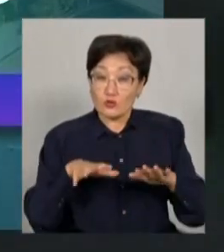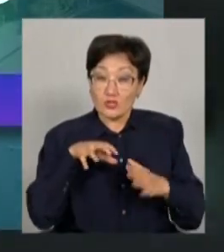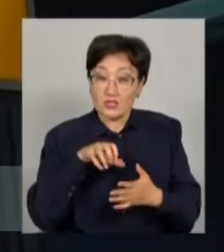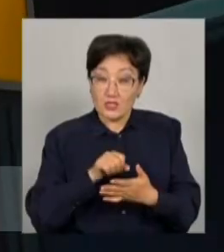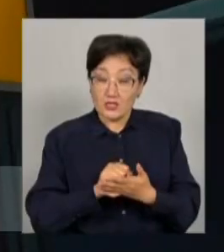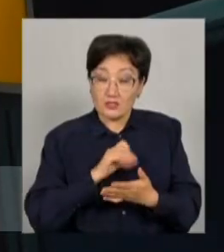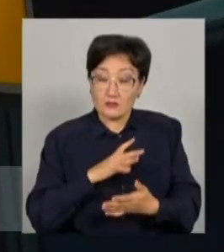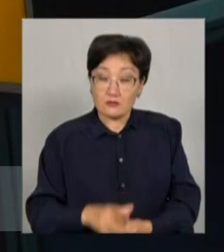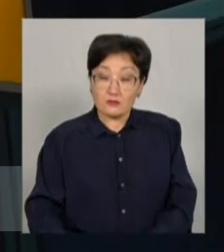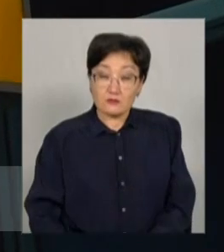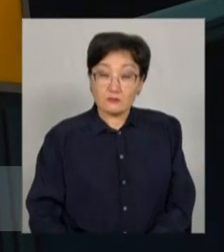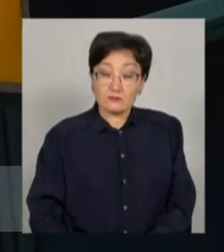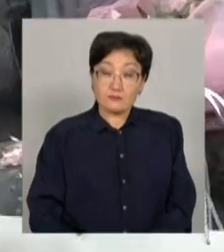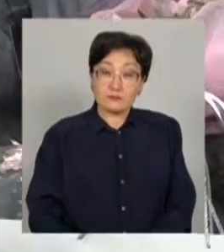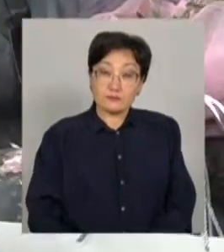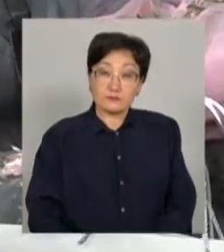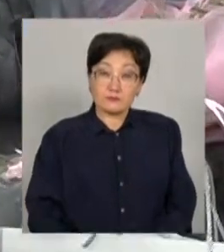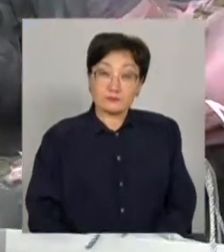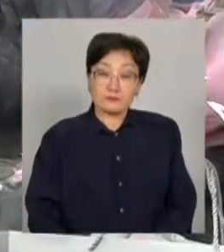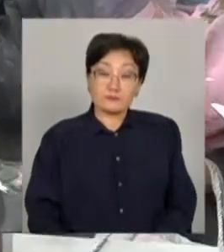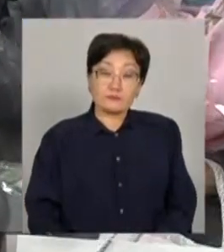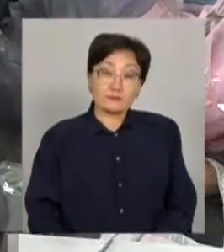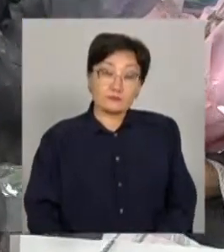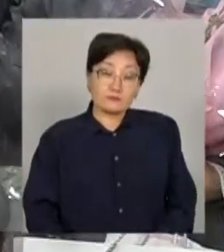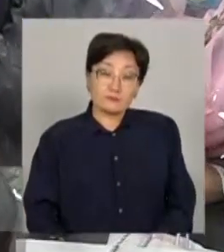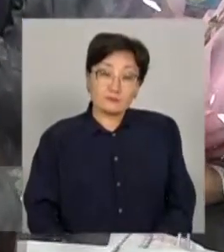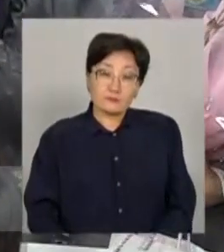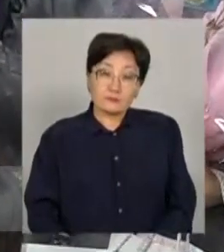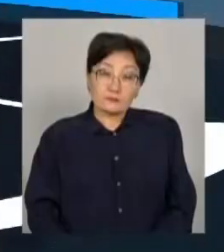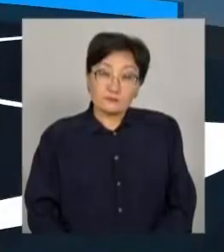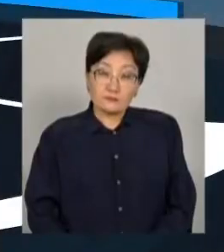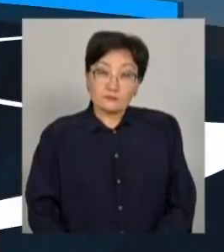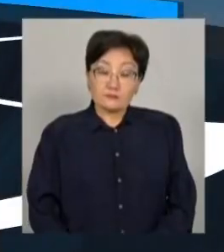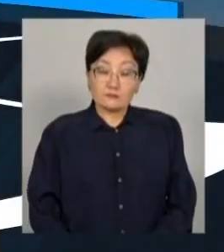иеленді. Гүлмарал Изатқызы, Хангелді Ахметханов, Алматы телеарнасы.